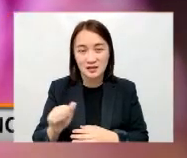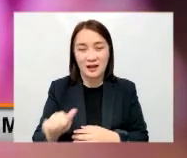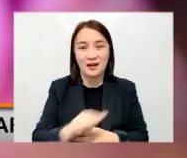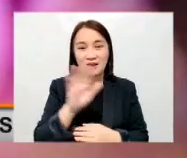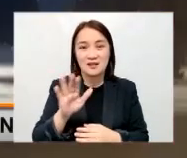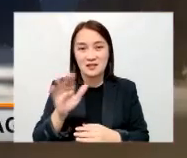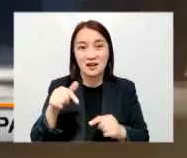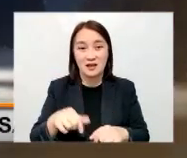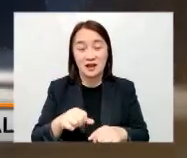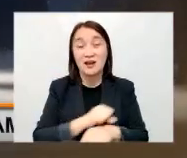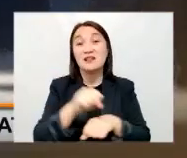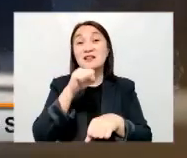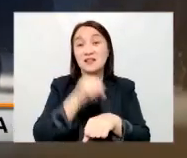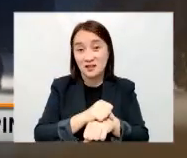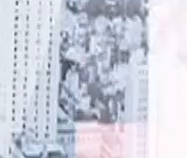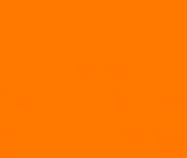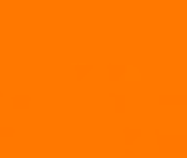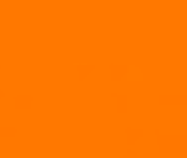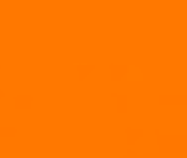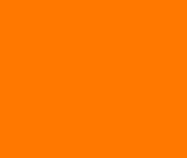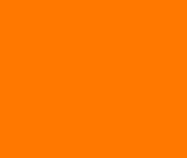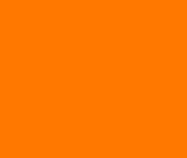The Eras Tour ni Tay Tay.